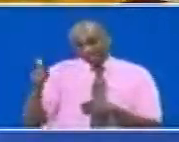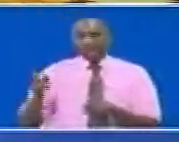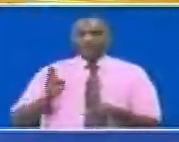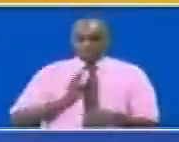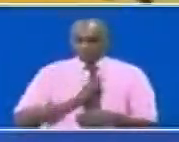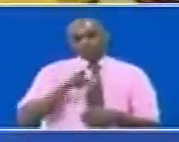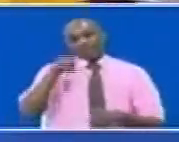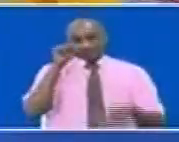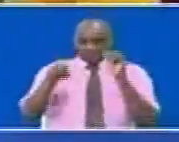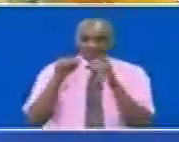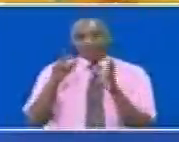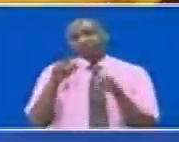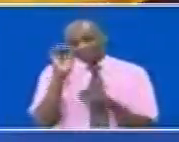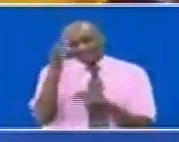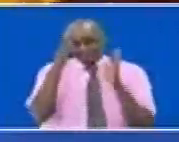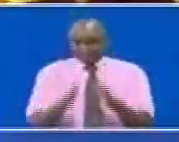la riadha hapa nchini.